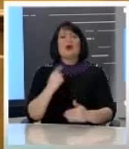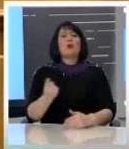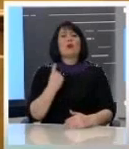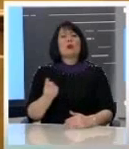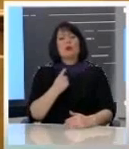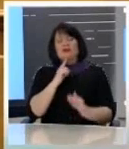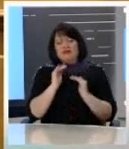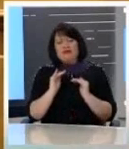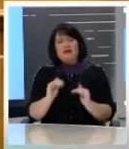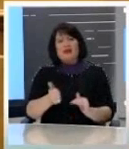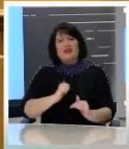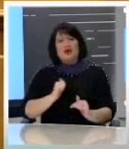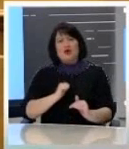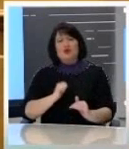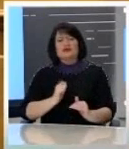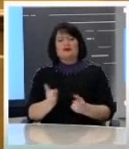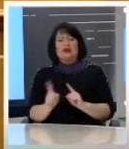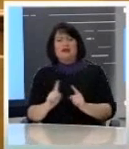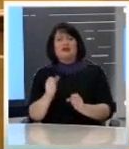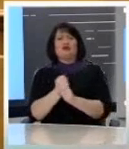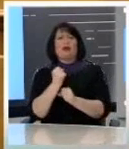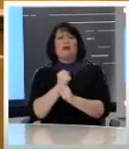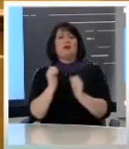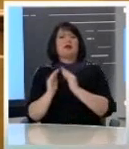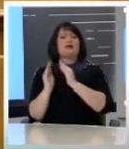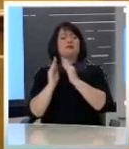συνήθεις. Ιδιώτες κατά ιδιωτών, επαγγελματικά ακίνητα,